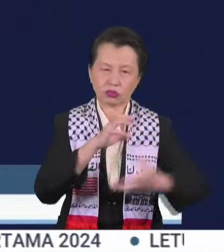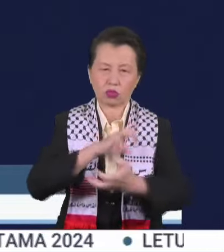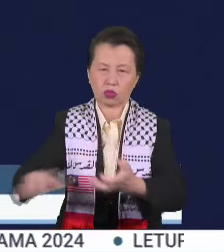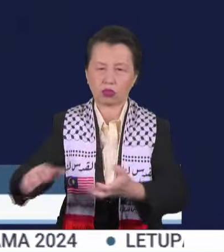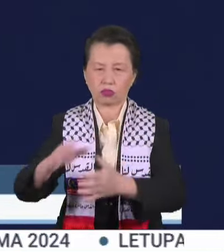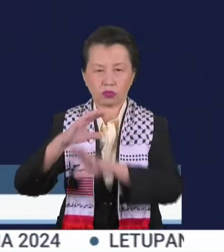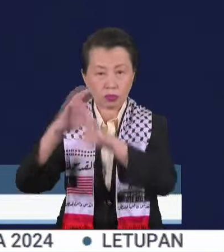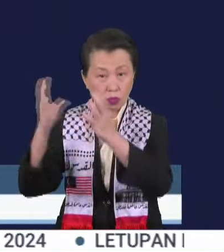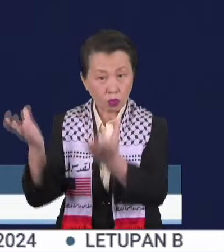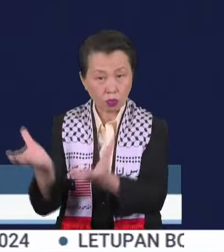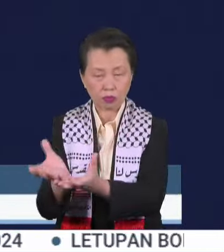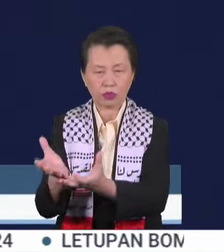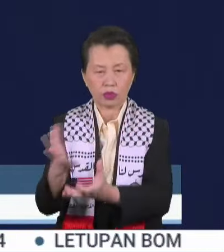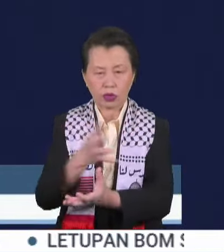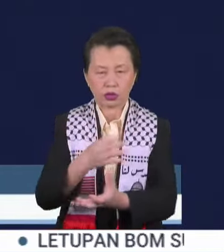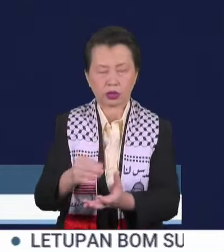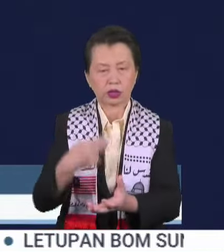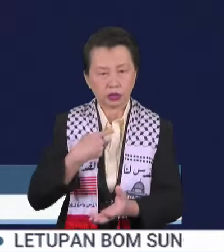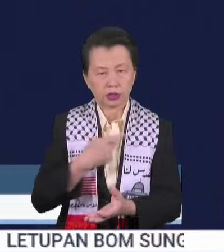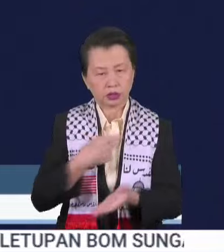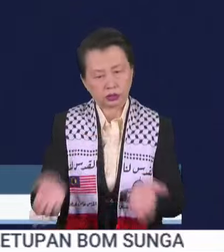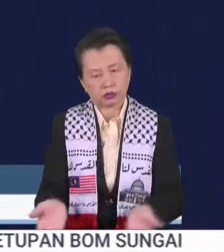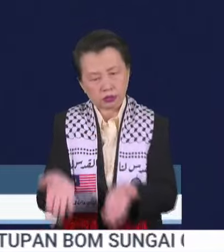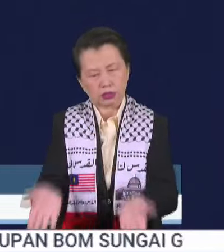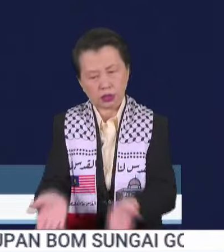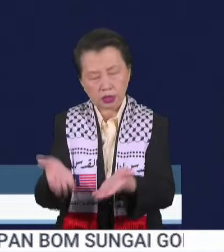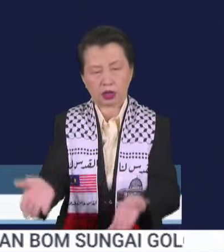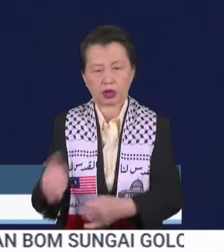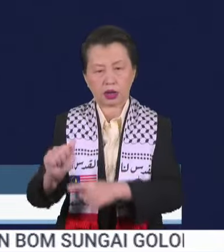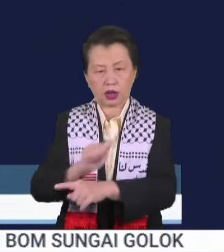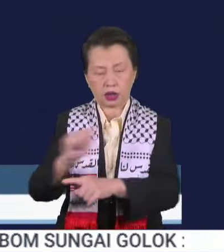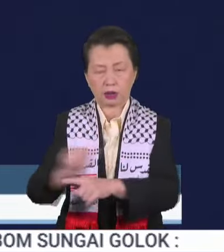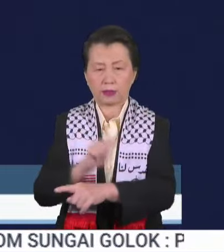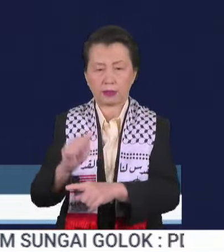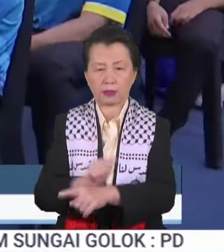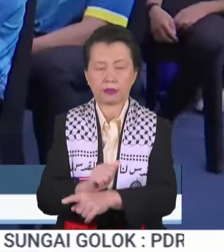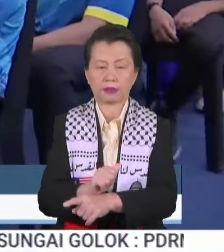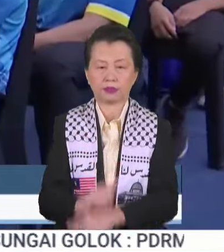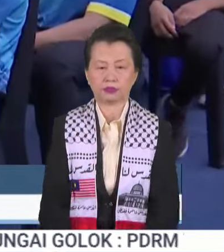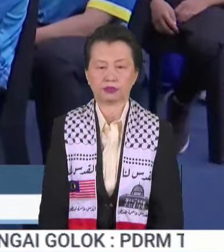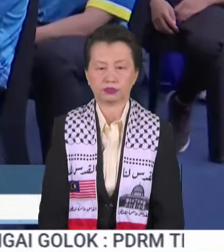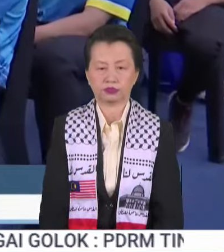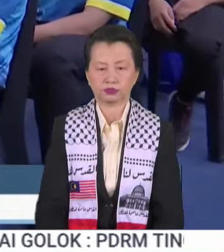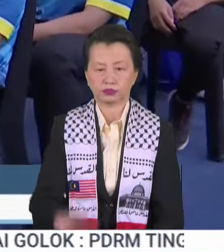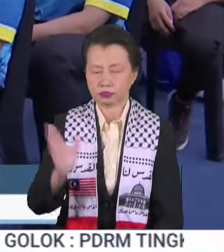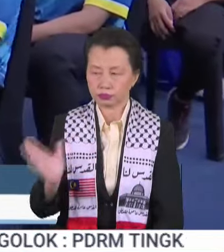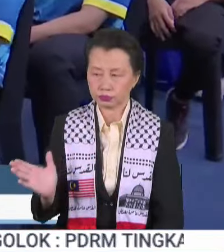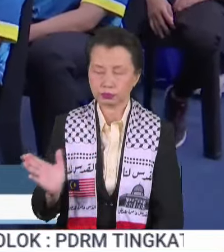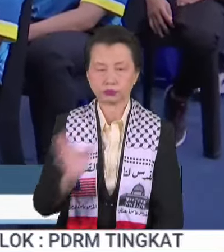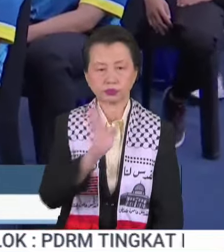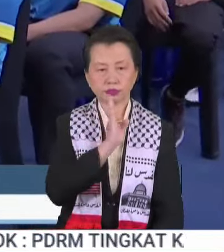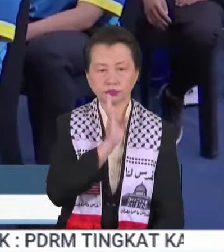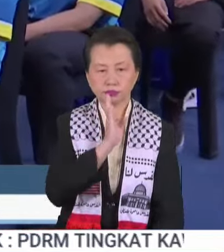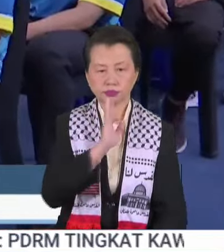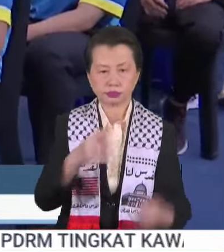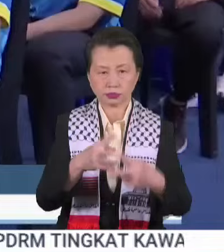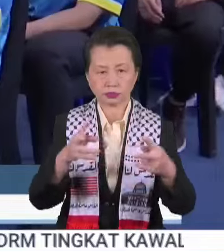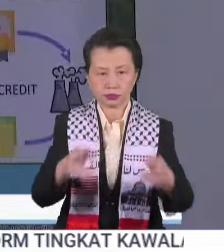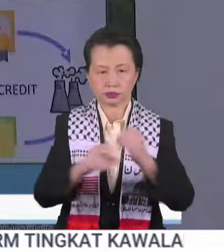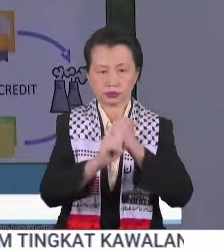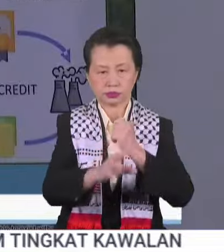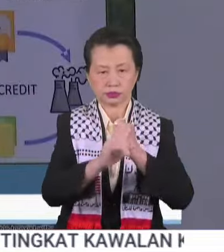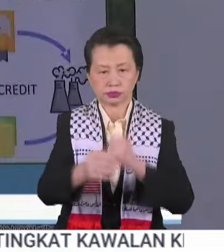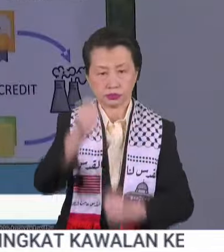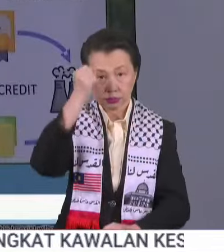jadi dan juga menggalakkan amalan-amalan yang lebih mesra alam. Beliau berkata demikian semasa perasmian